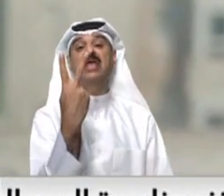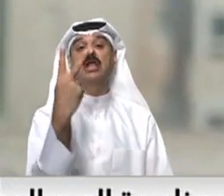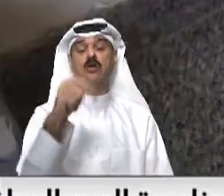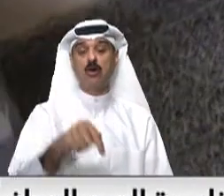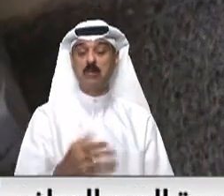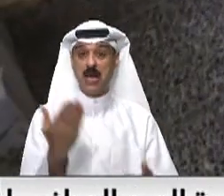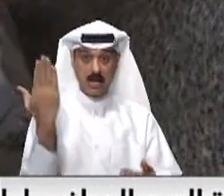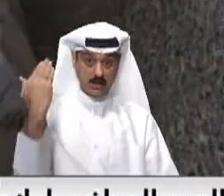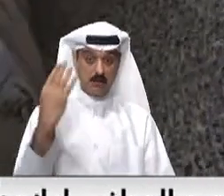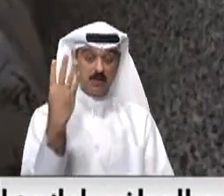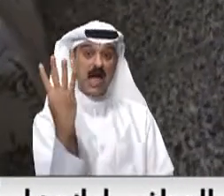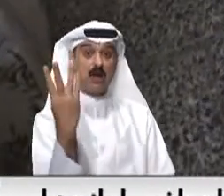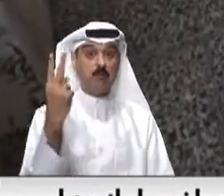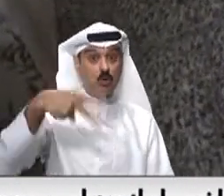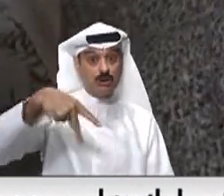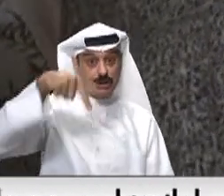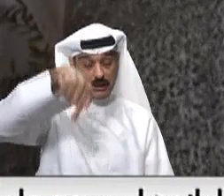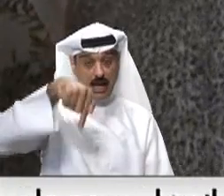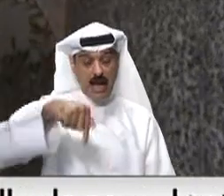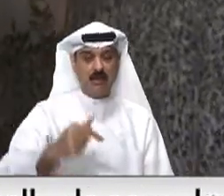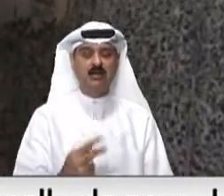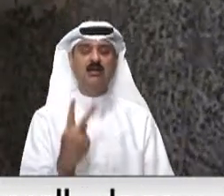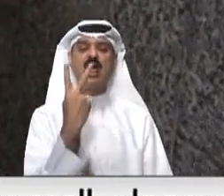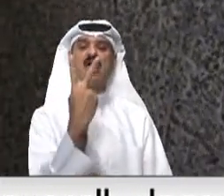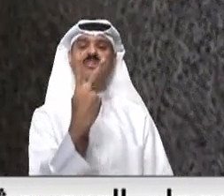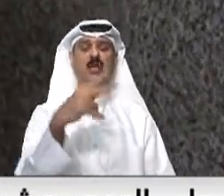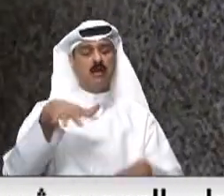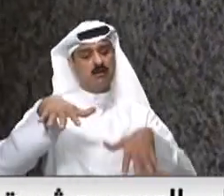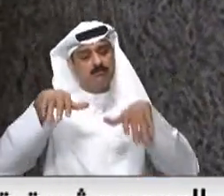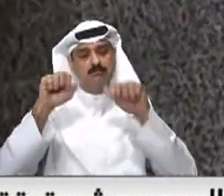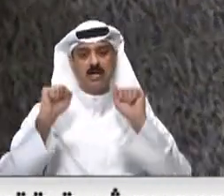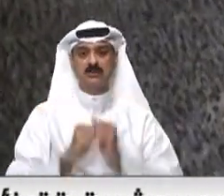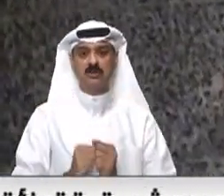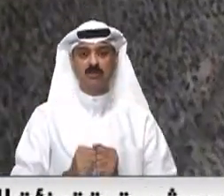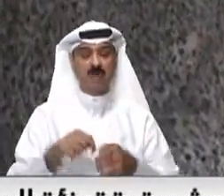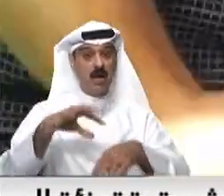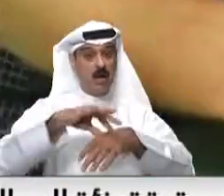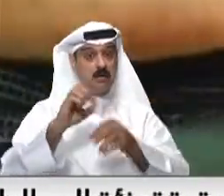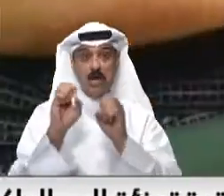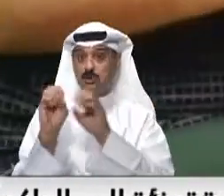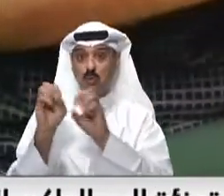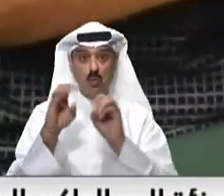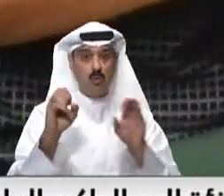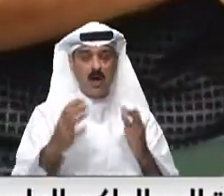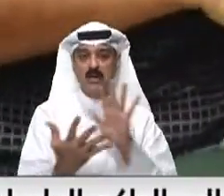وببساطة لا نستطيع تلبية طلبات جميع الأشخاص الذين يقيمون في الملاجئ.